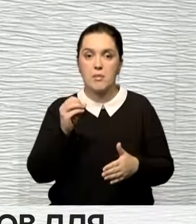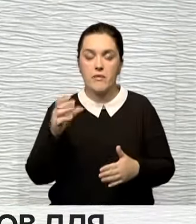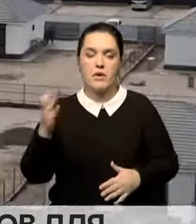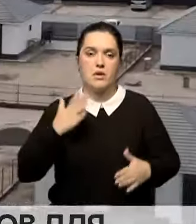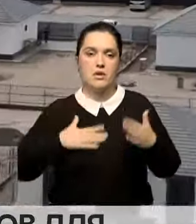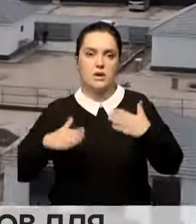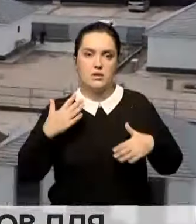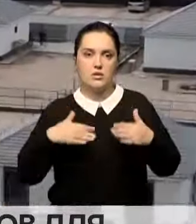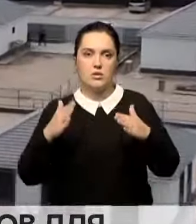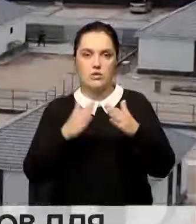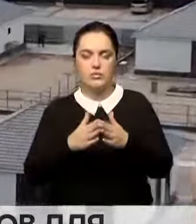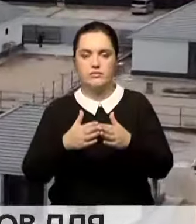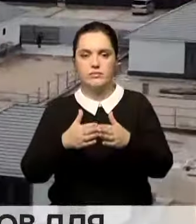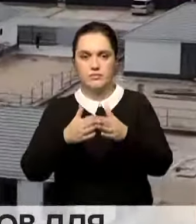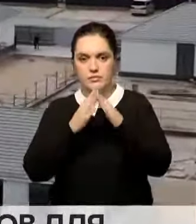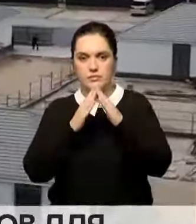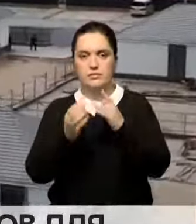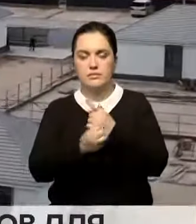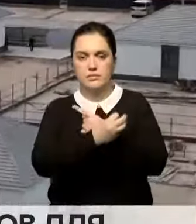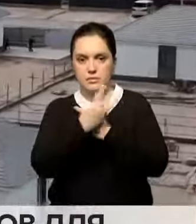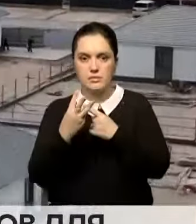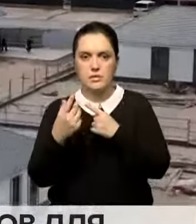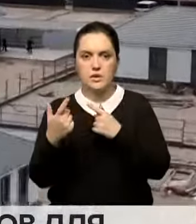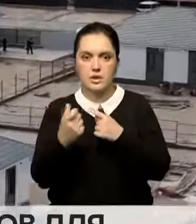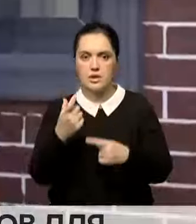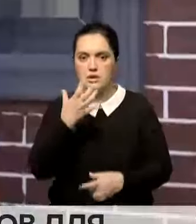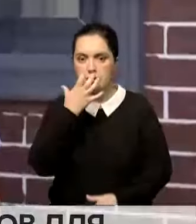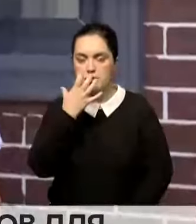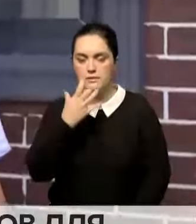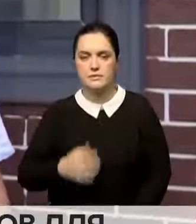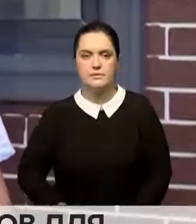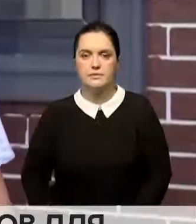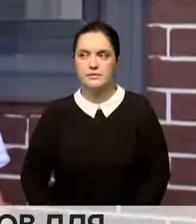массиве есть централизованное водоснабжение газ и